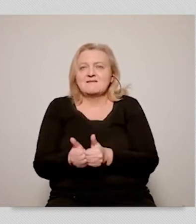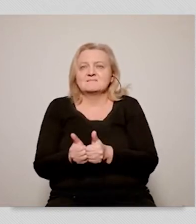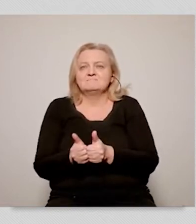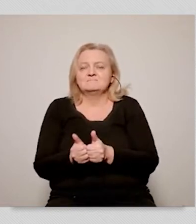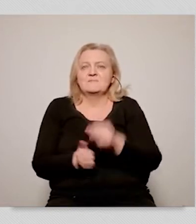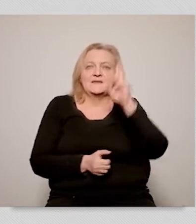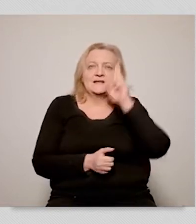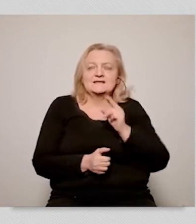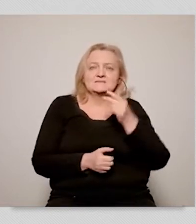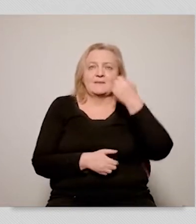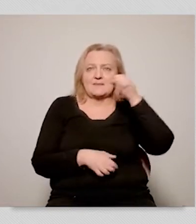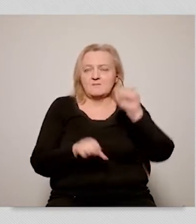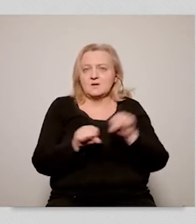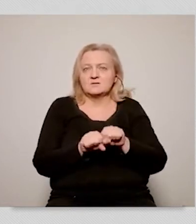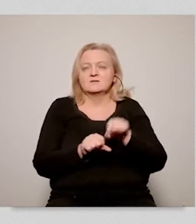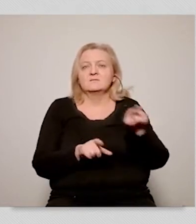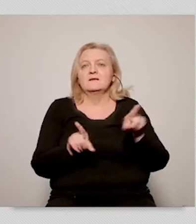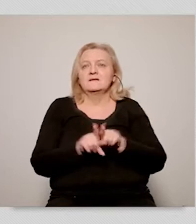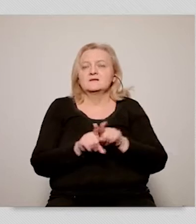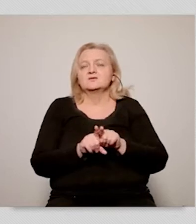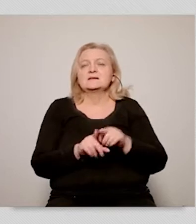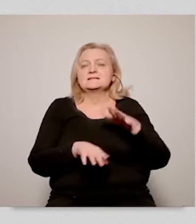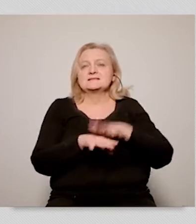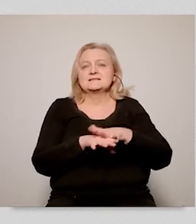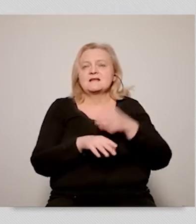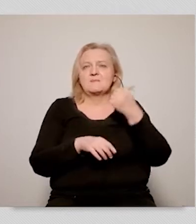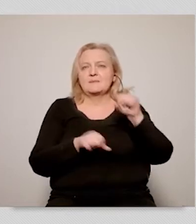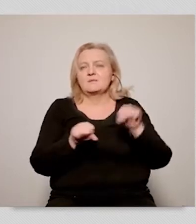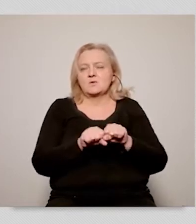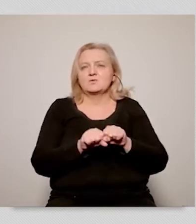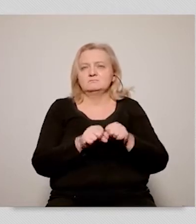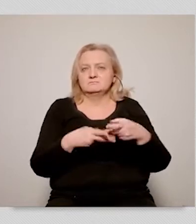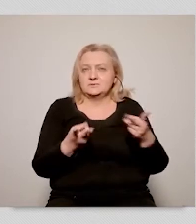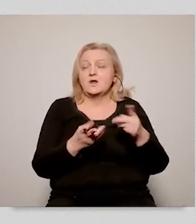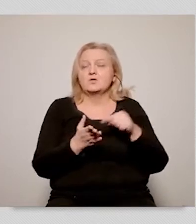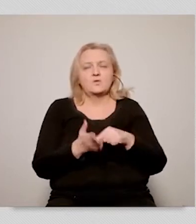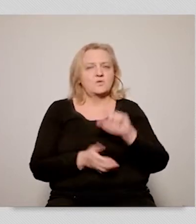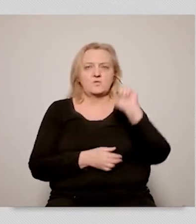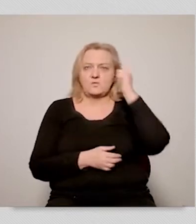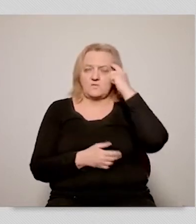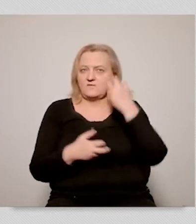instytucji demokratycznych i legitymizacji systemu demokratycznego. I to jest jakiś metaproblem, który